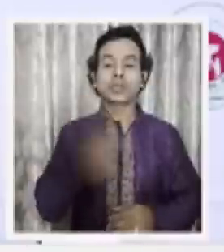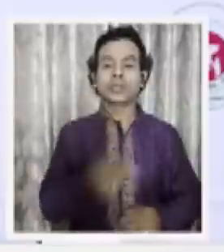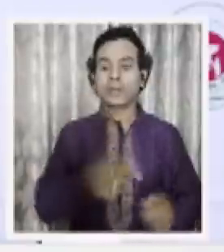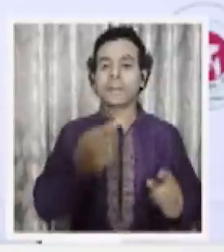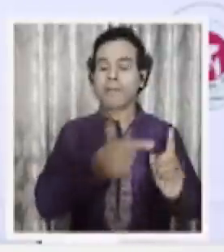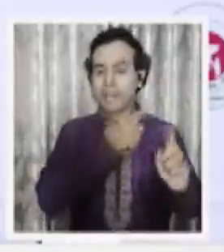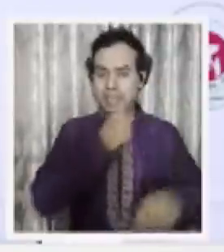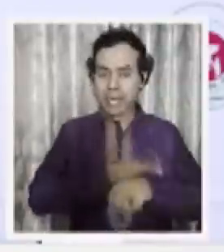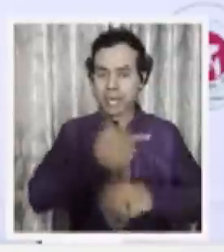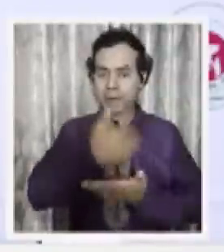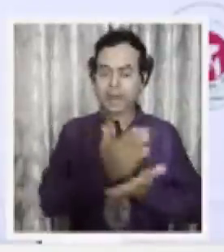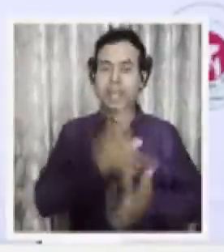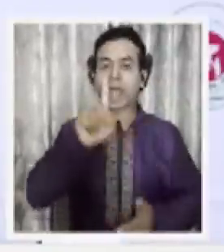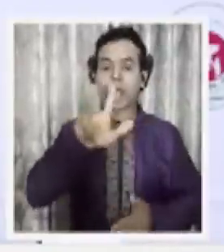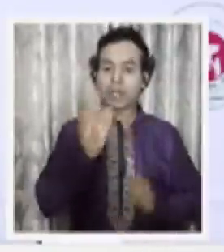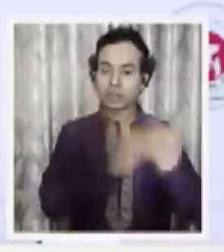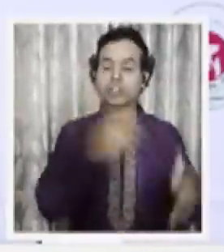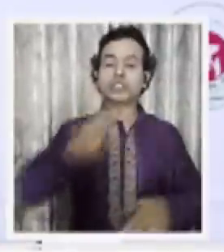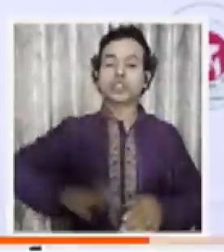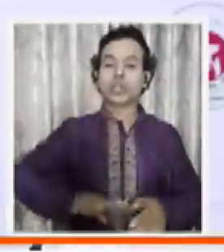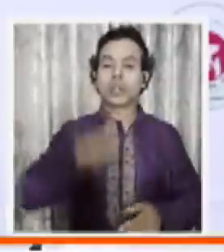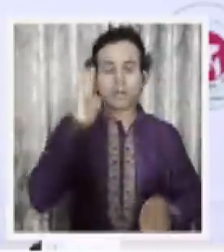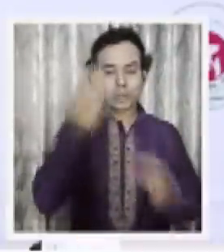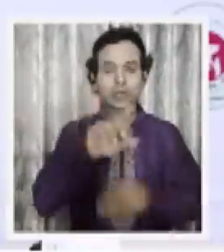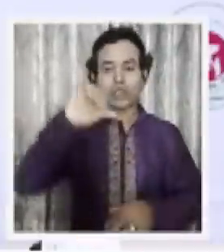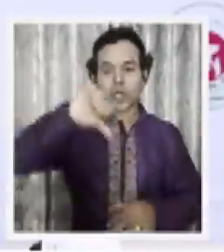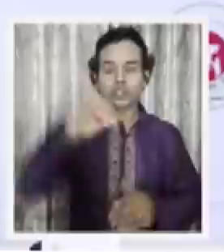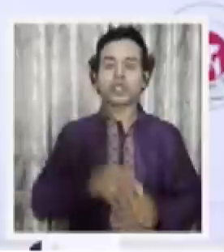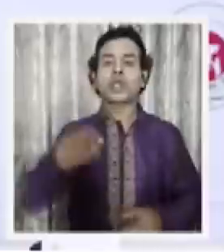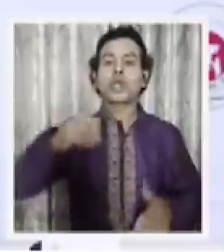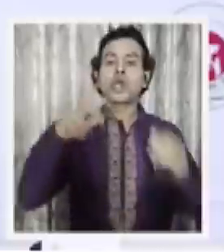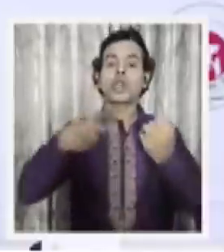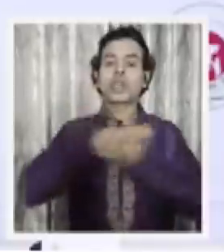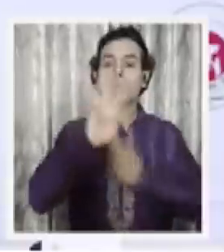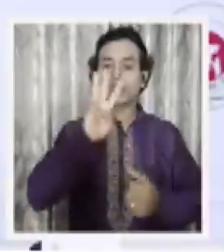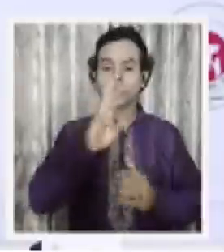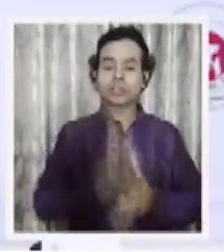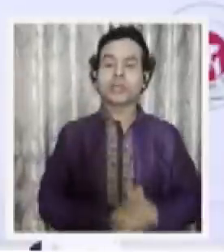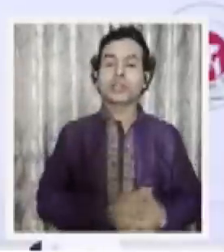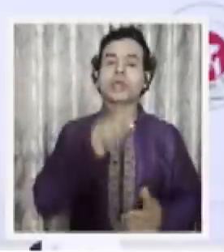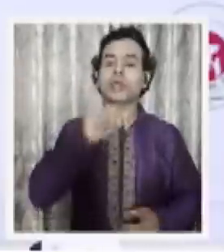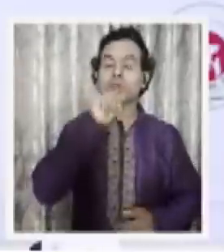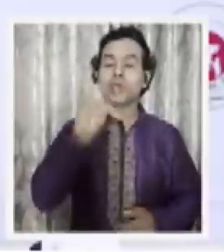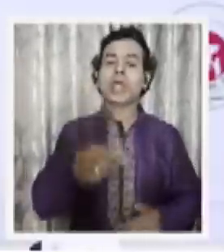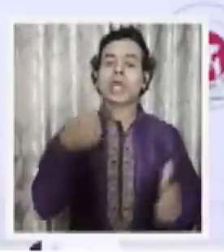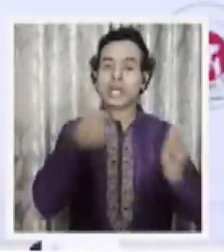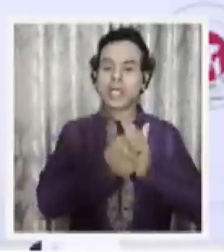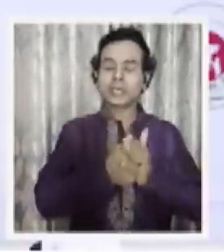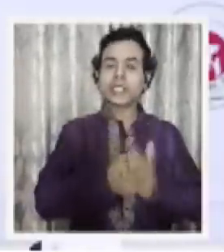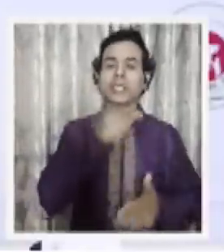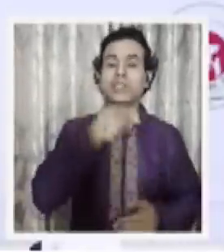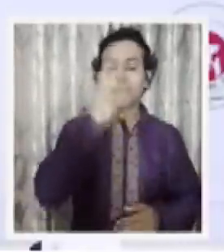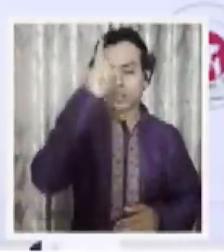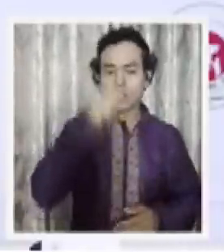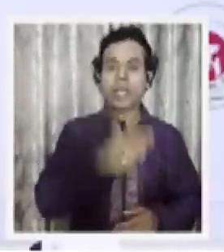বিভাগ অনুযায়ী মৃতের সংখ্যা গত 24 ঘন্টায় ঢাকায় 18 জন, চট্টগ্রাম 9 জন, রংপুর 3 জন,